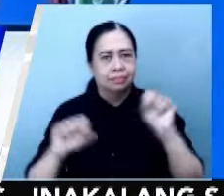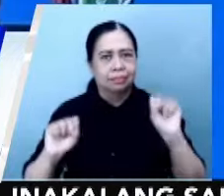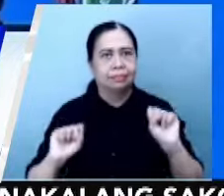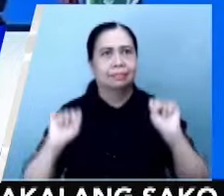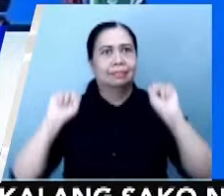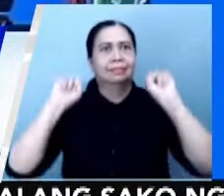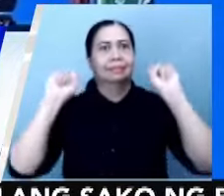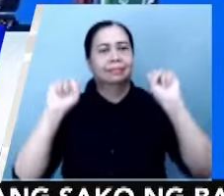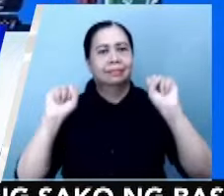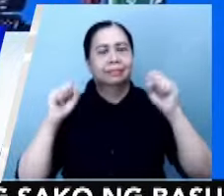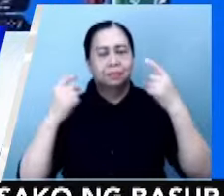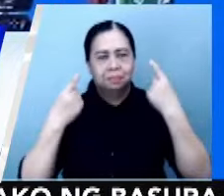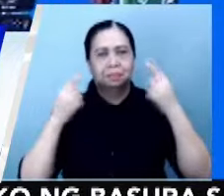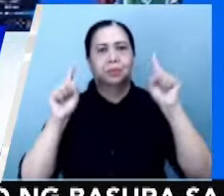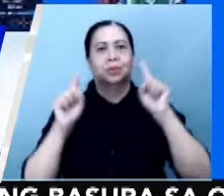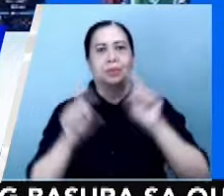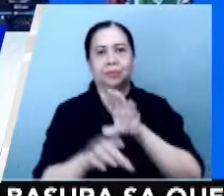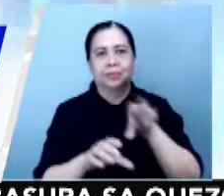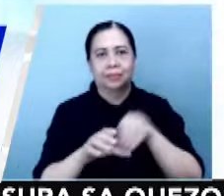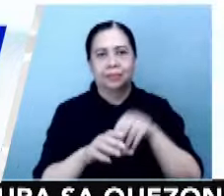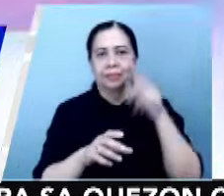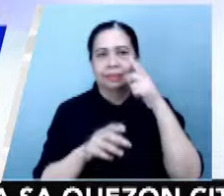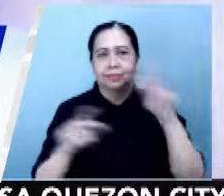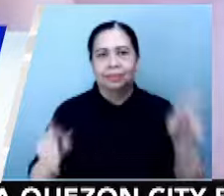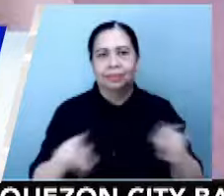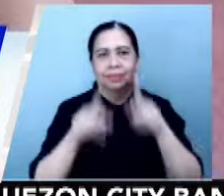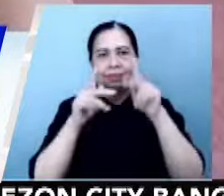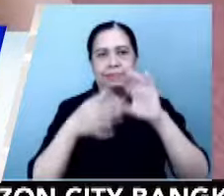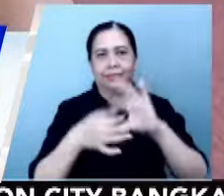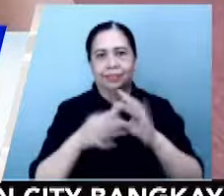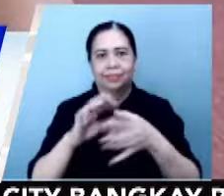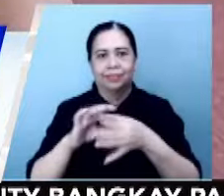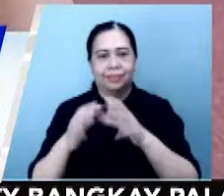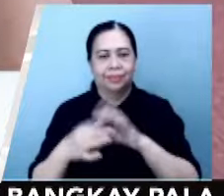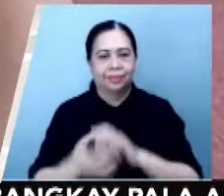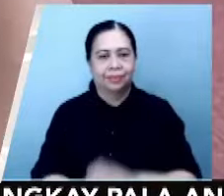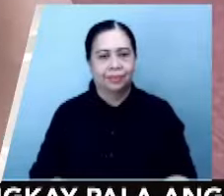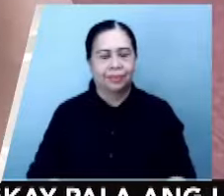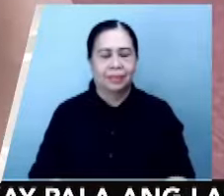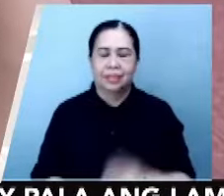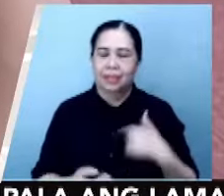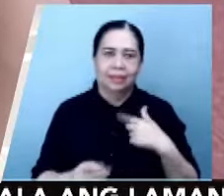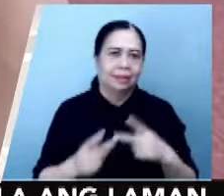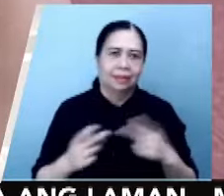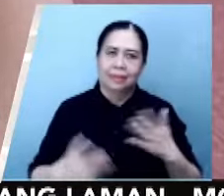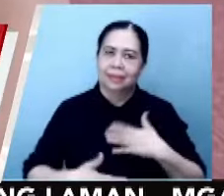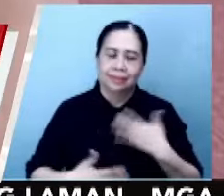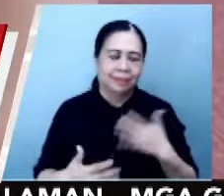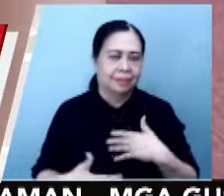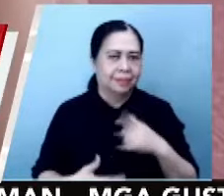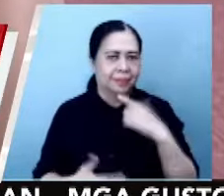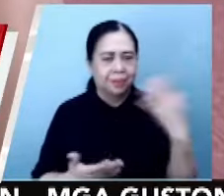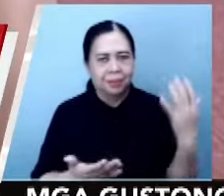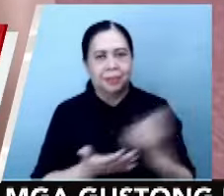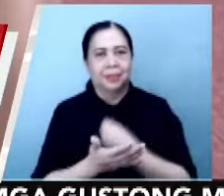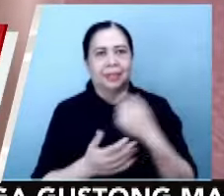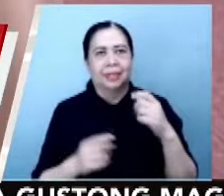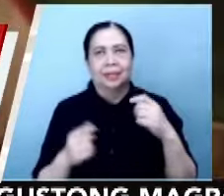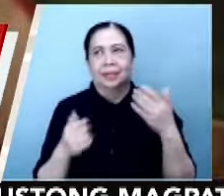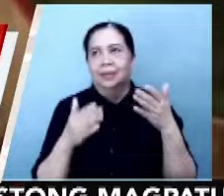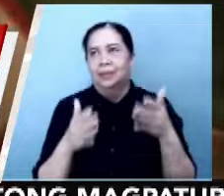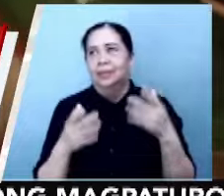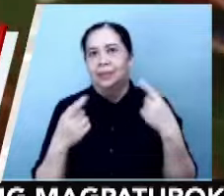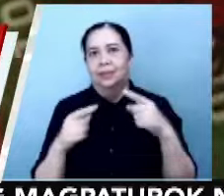para mag-qualify sa Paris Olympics. Sobrang saya ako, sir, kasi nakuha ko na yung ticket para Paris